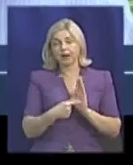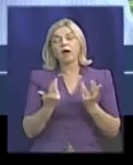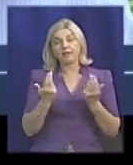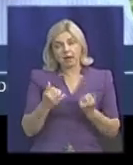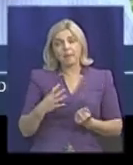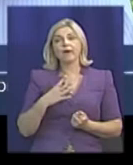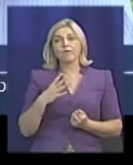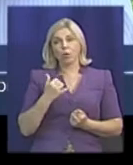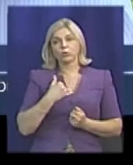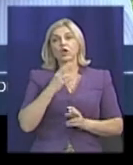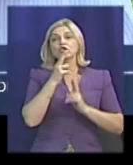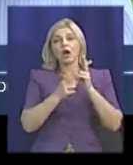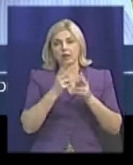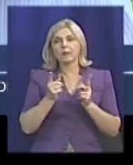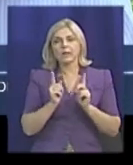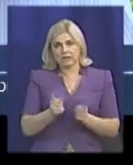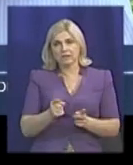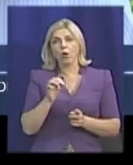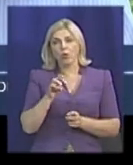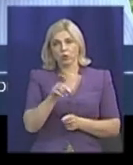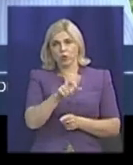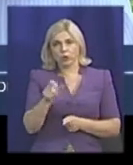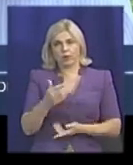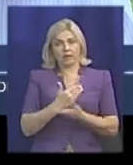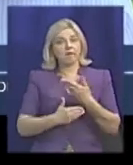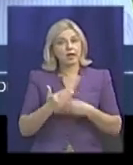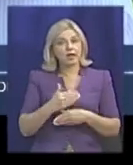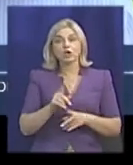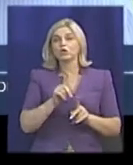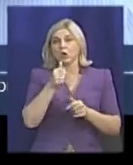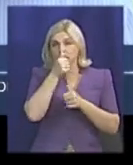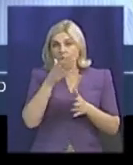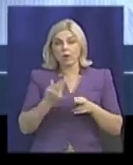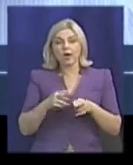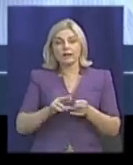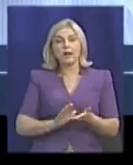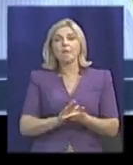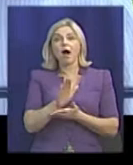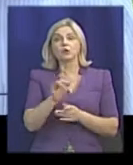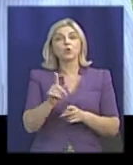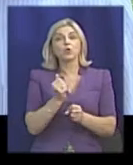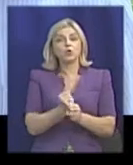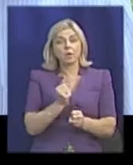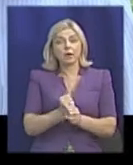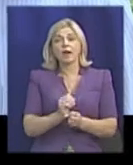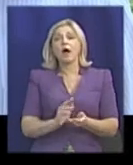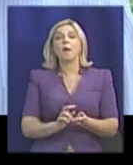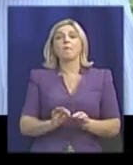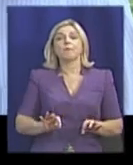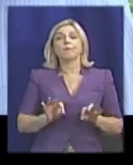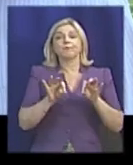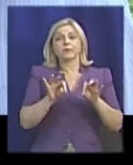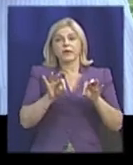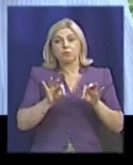Так, бувають у нас скарги, дійсно надходять від людей з обмеженими можливостями, що неможливо цими пандусами, які зробили, ані піднятись на візку,